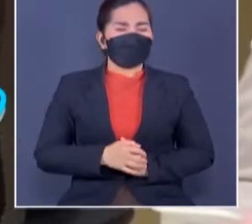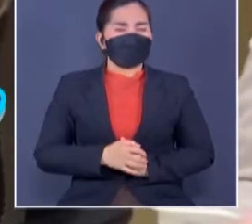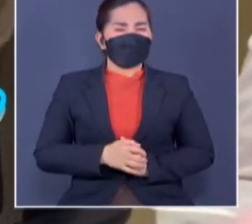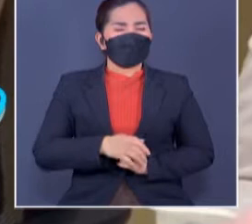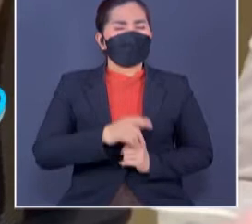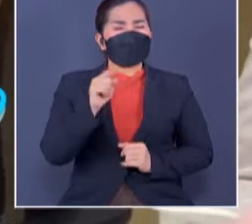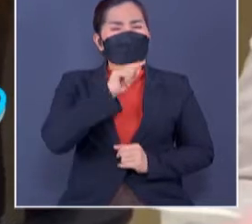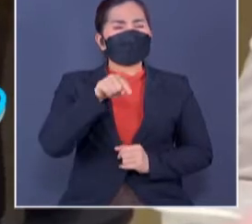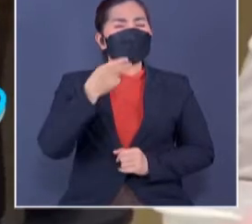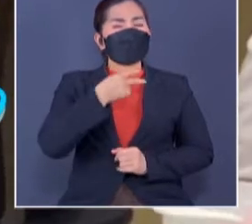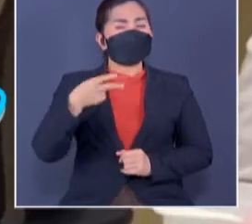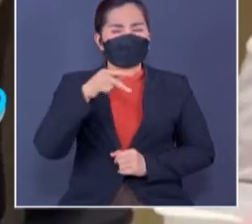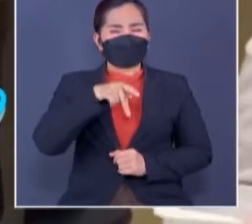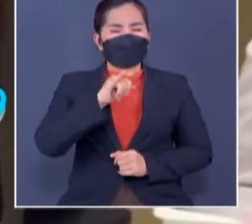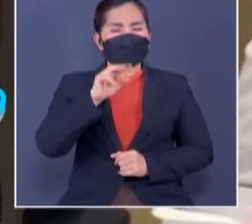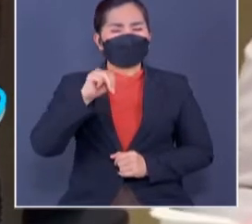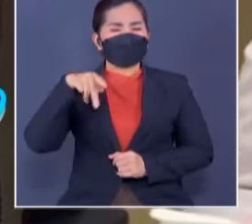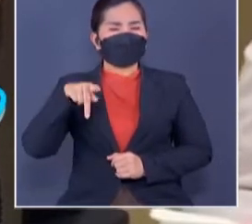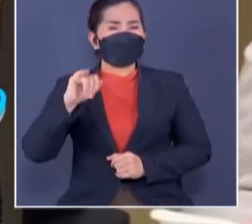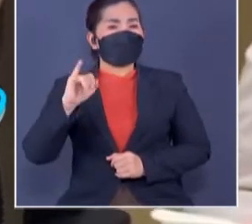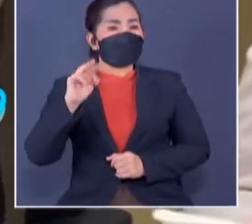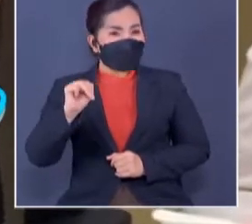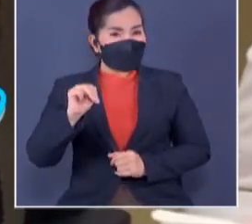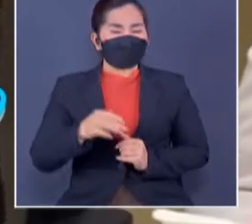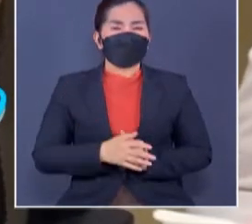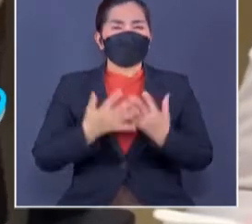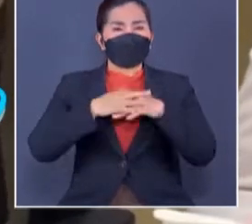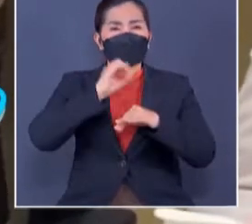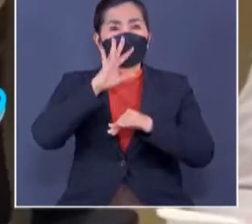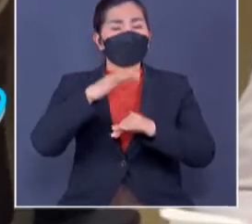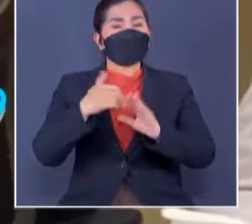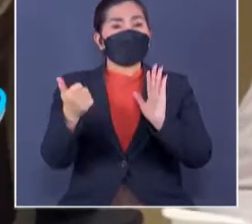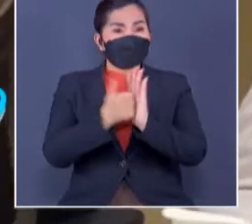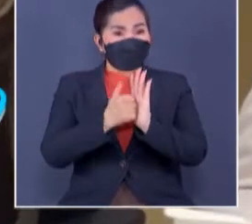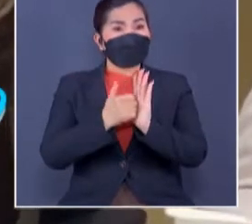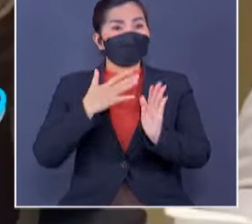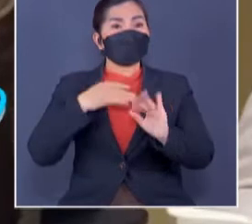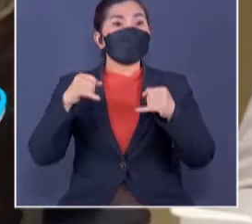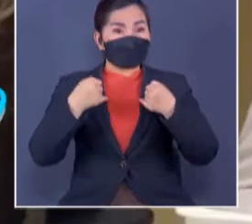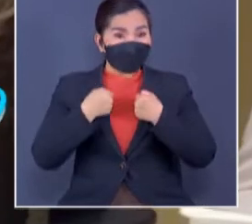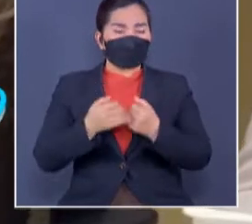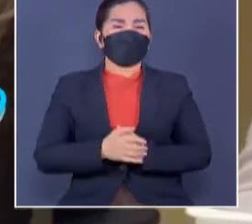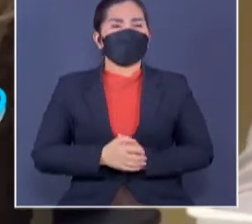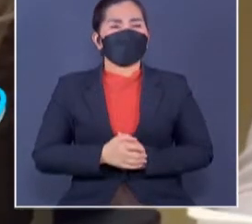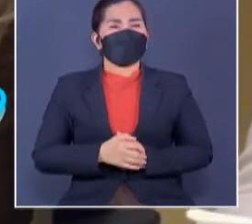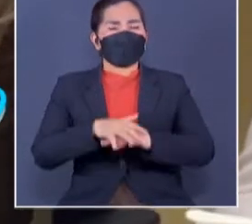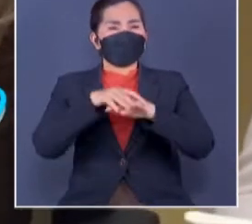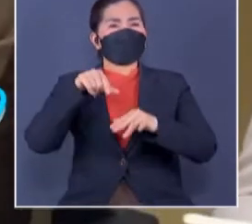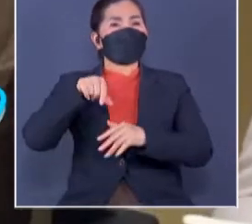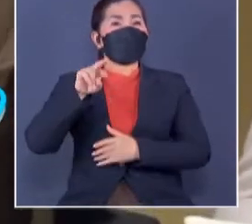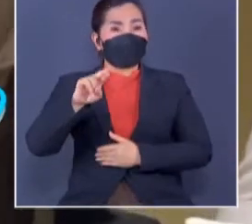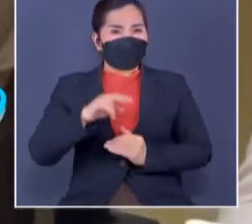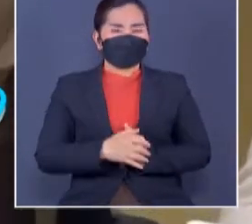PIM ติดต่อมายังผู้เสียหายแอบอ้างบอกว่าเป็นแอดมินเพจดังกล่าวก่อนที่จะส่ง QR code ให้กับ